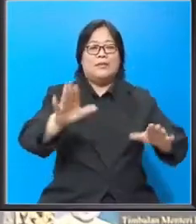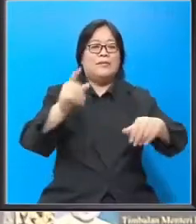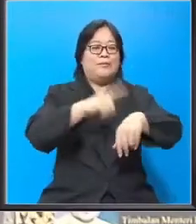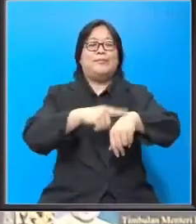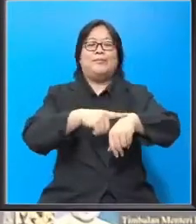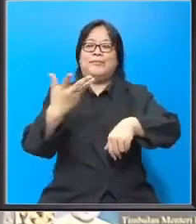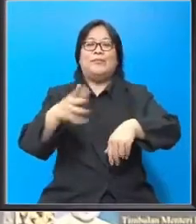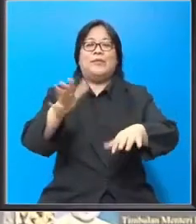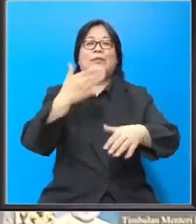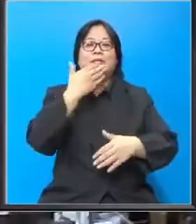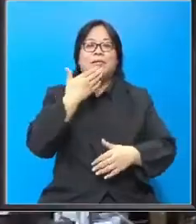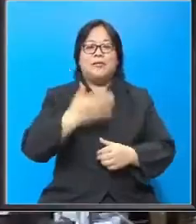sedang teman oke oke bye a